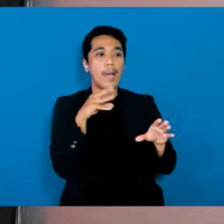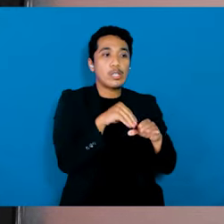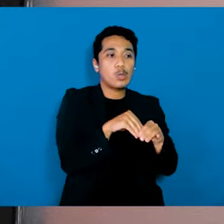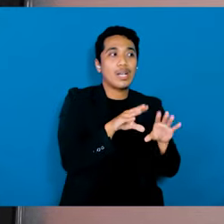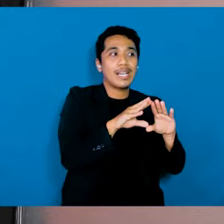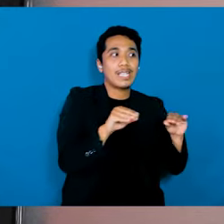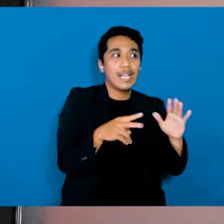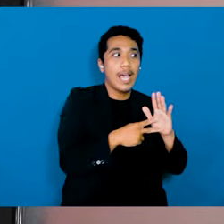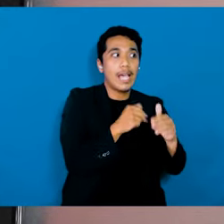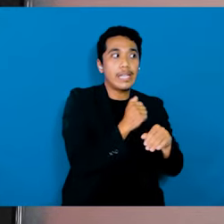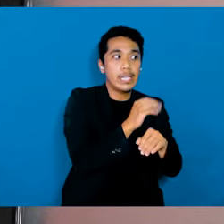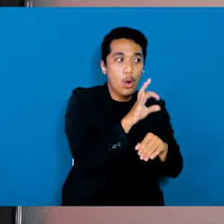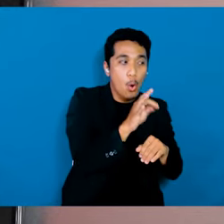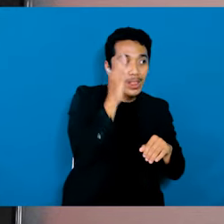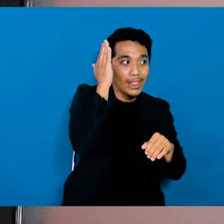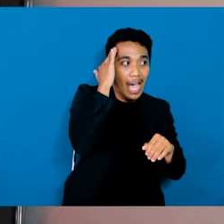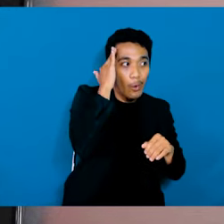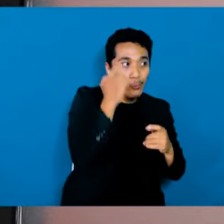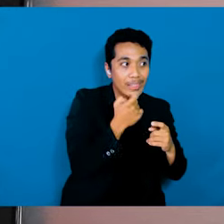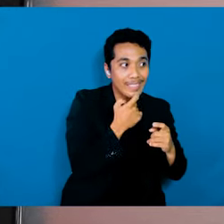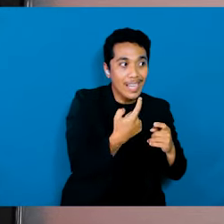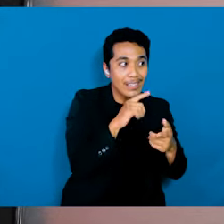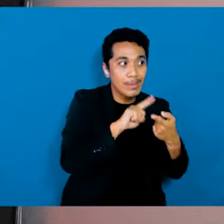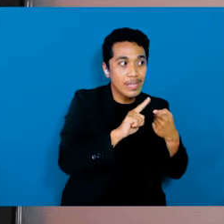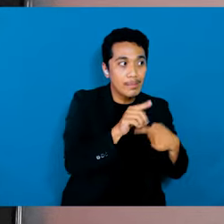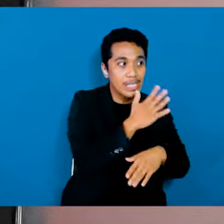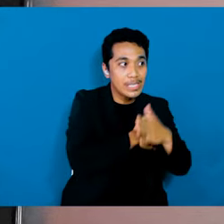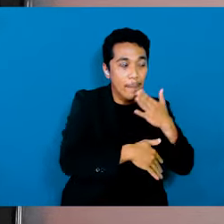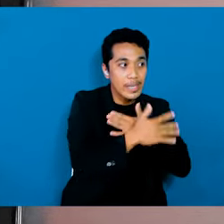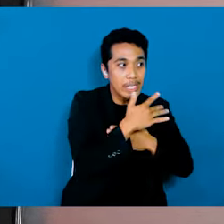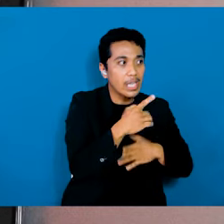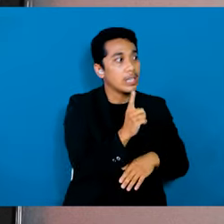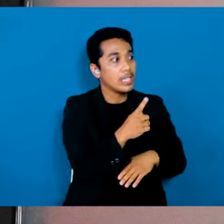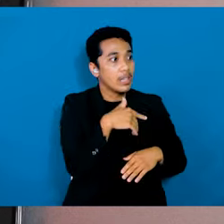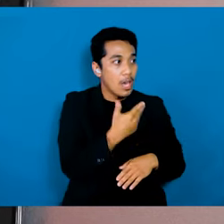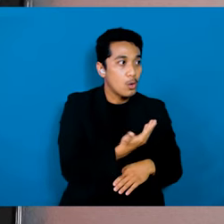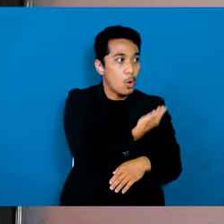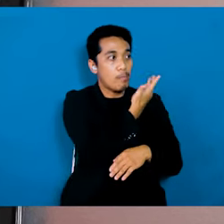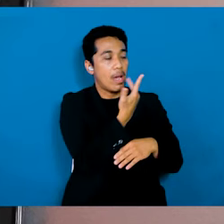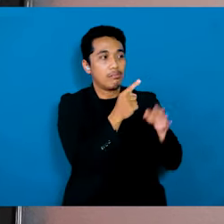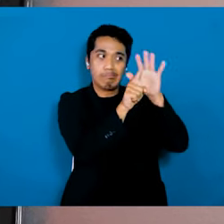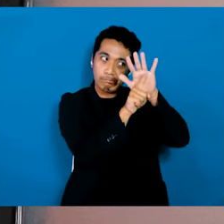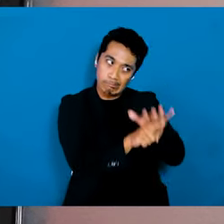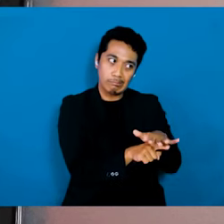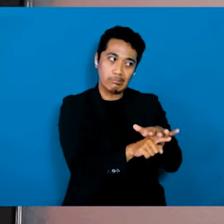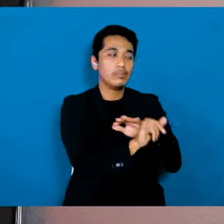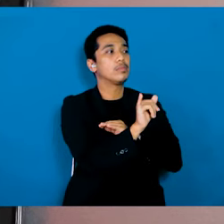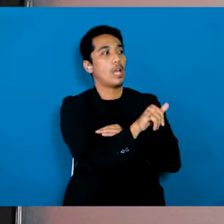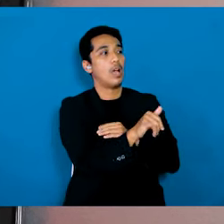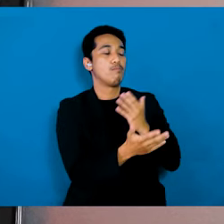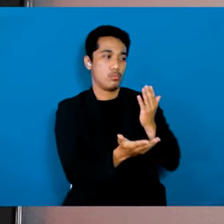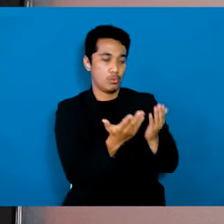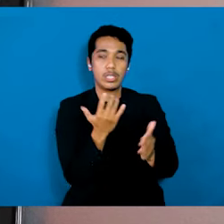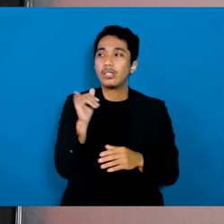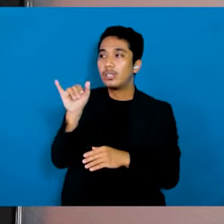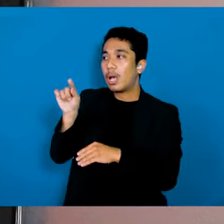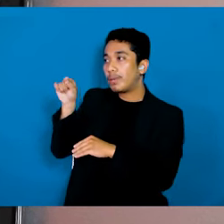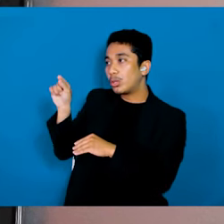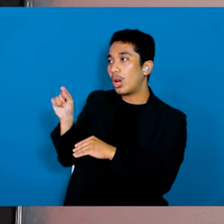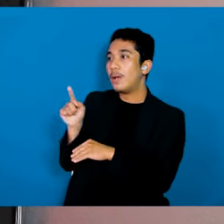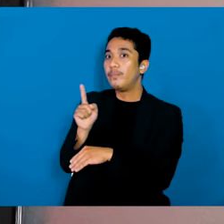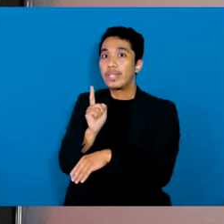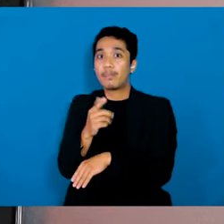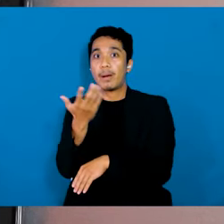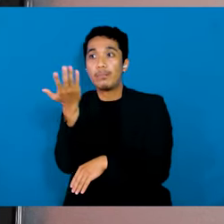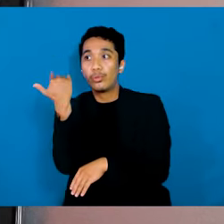ke NGO, mengenal banyak teman-teman difabel yang ternyata mengalami banyak diskriminasi mungkin begitu.